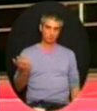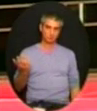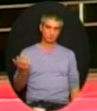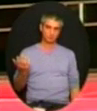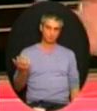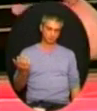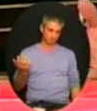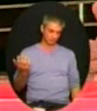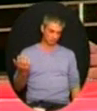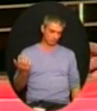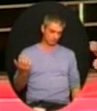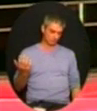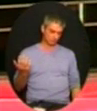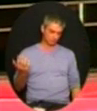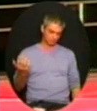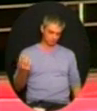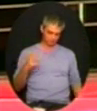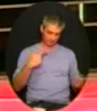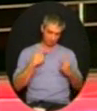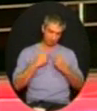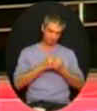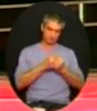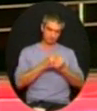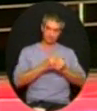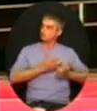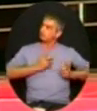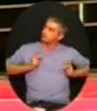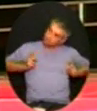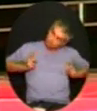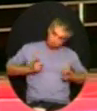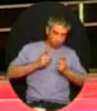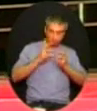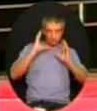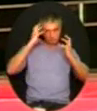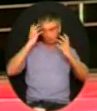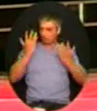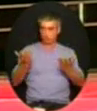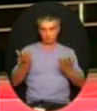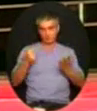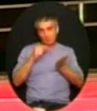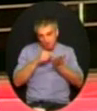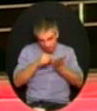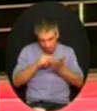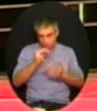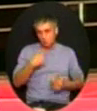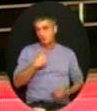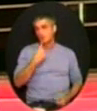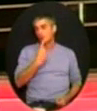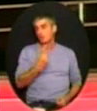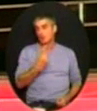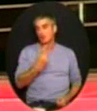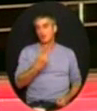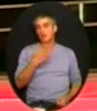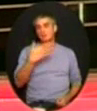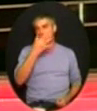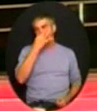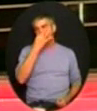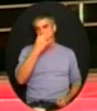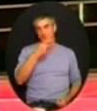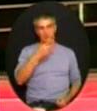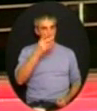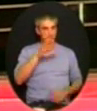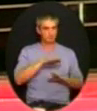נלחמים בחזה חשוף לחקיקה מטורפת בדרך מטורפת. ולכן שוב אני אומרת, הדג מסריח מהראש. את